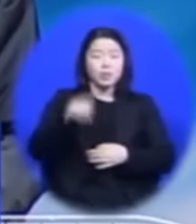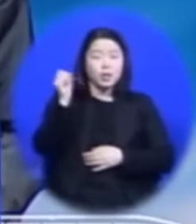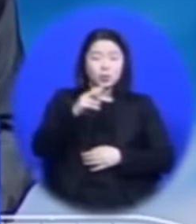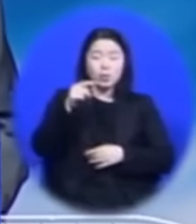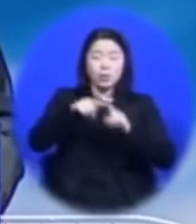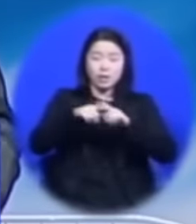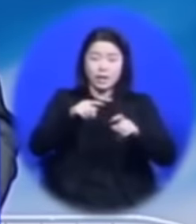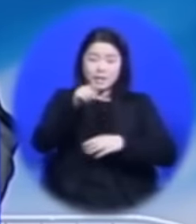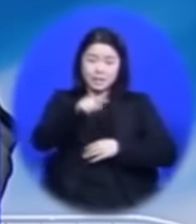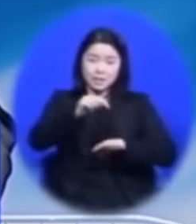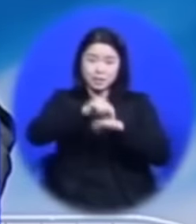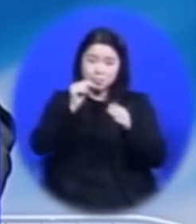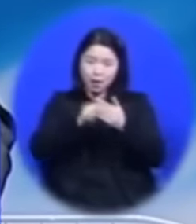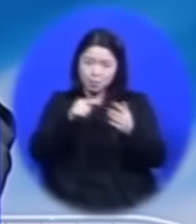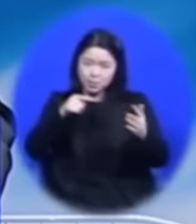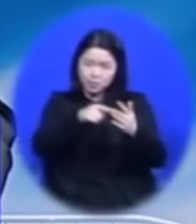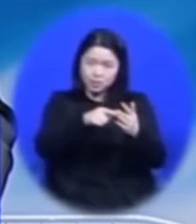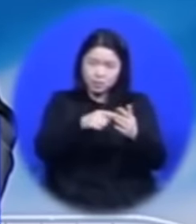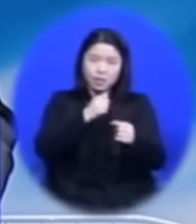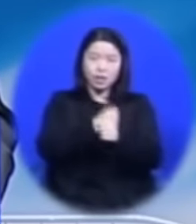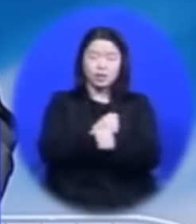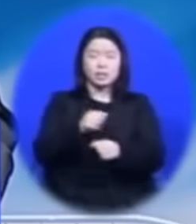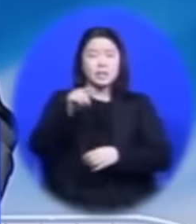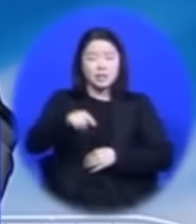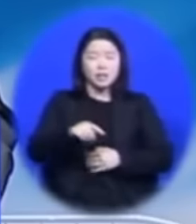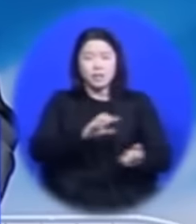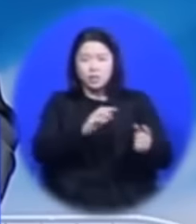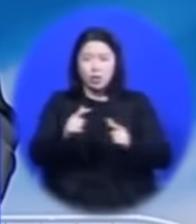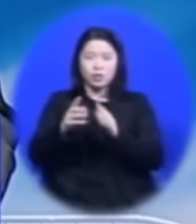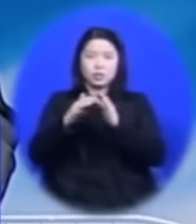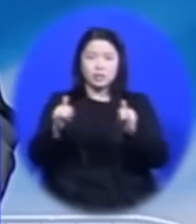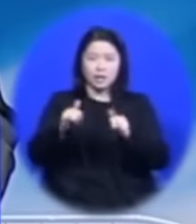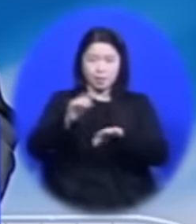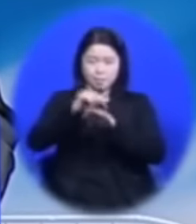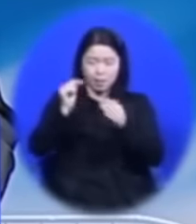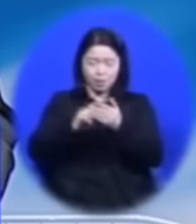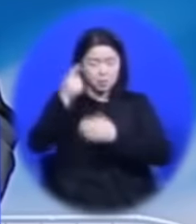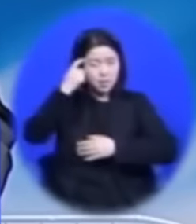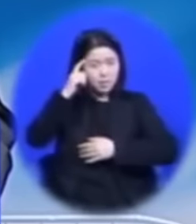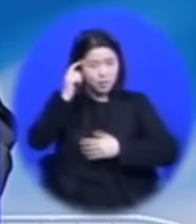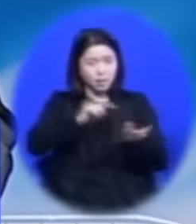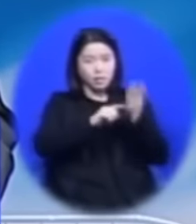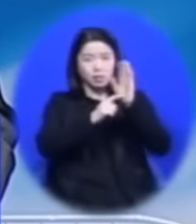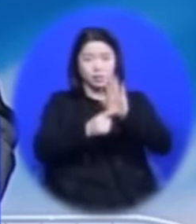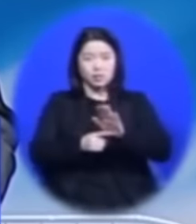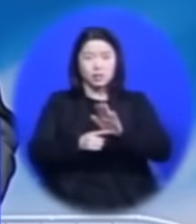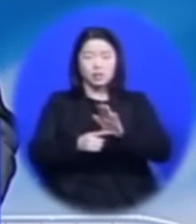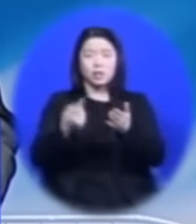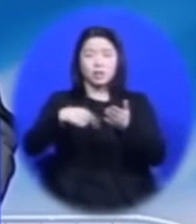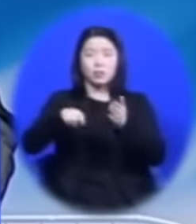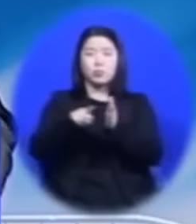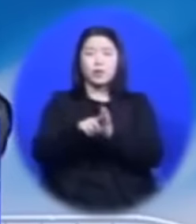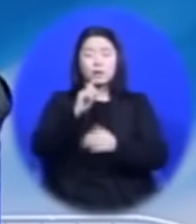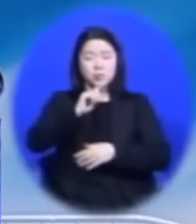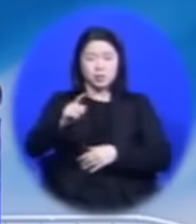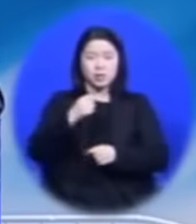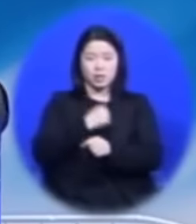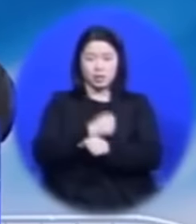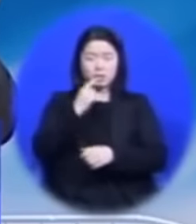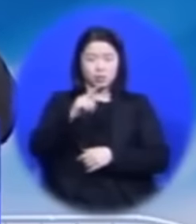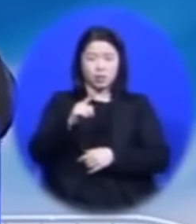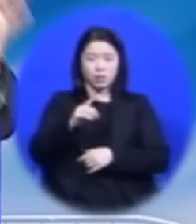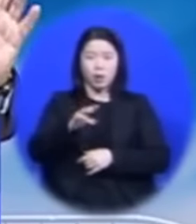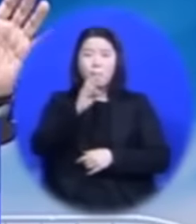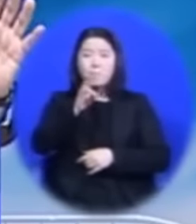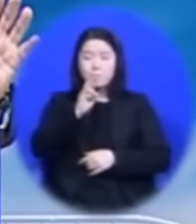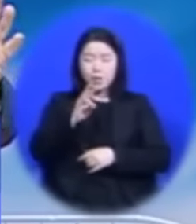마음을 찌르듯 하리니 이는 여러 사람의 마음의 생각을 드러내려 함이니라 하더라. 예언입니다.